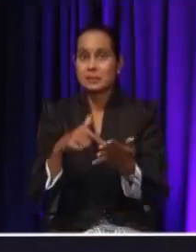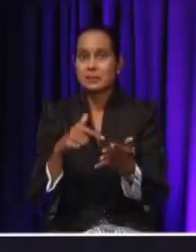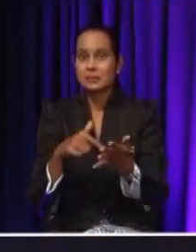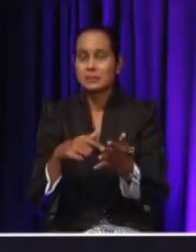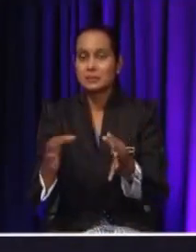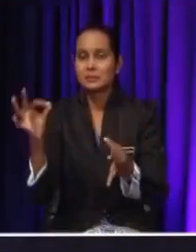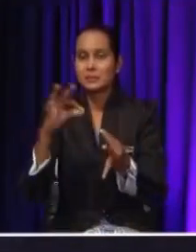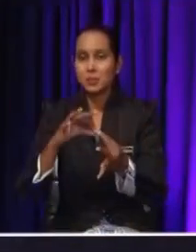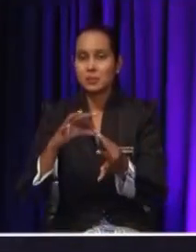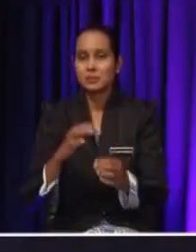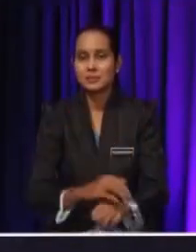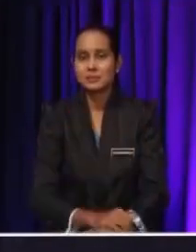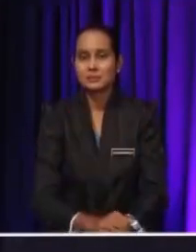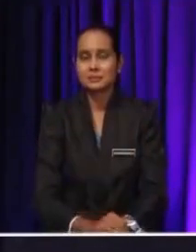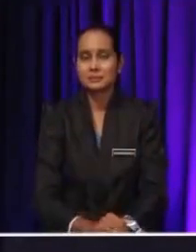wah